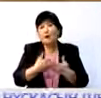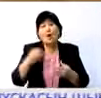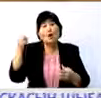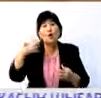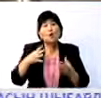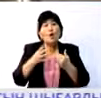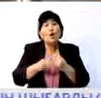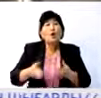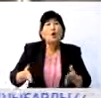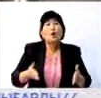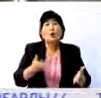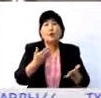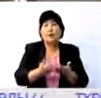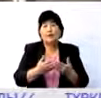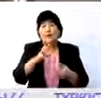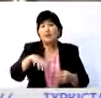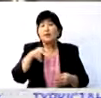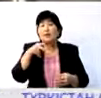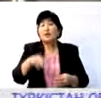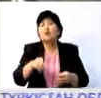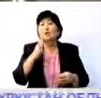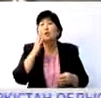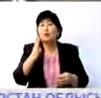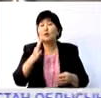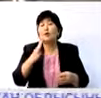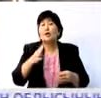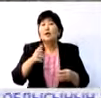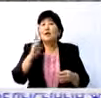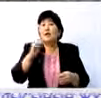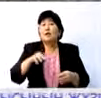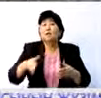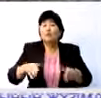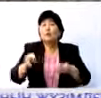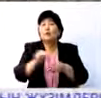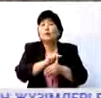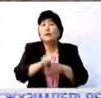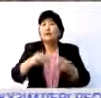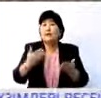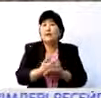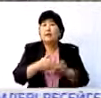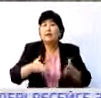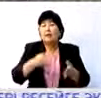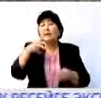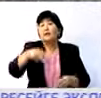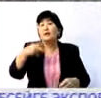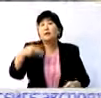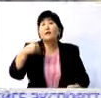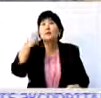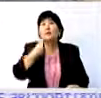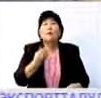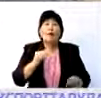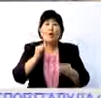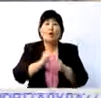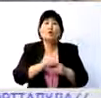жол бағдарламасы қолға алынғалы елімізде 2400 шақырым автомобиль жолы салынды және қайта жөнделді. 2020 жылға дейін